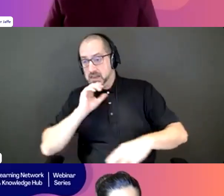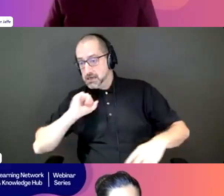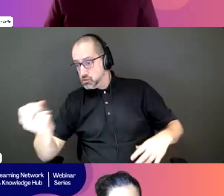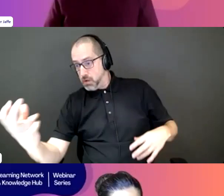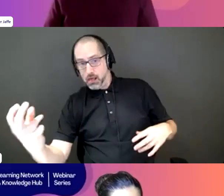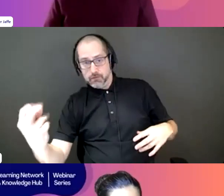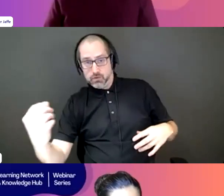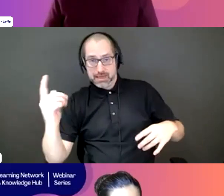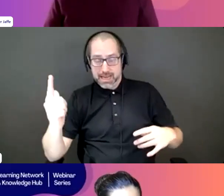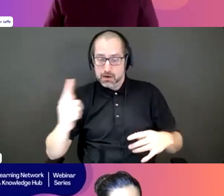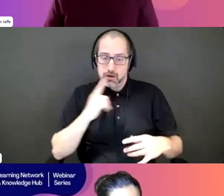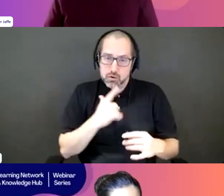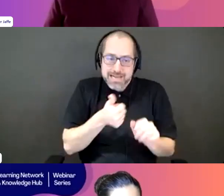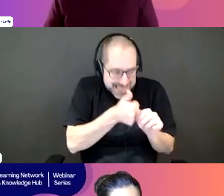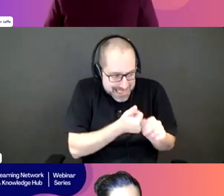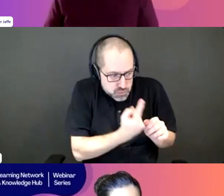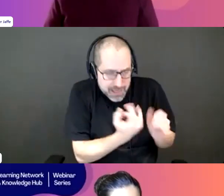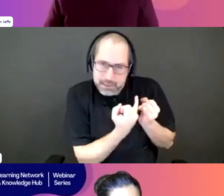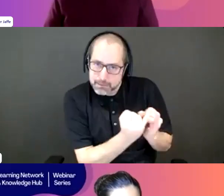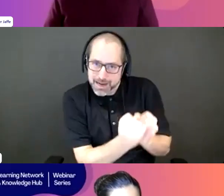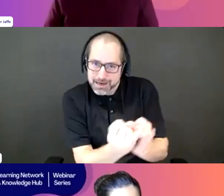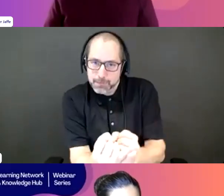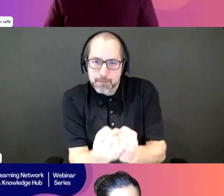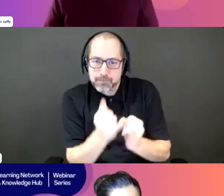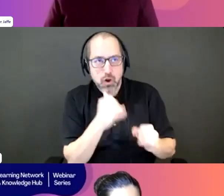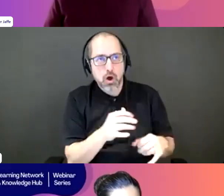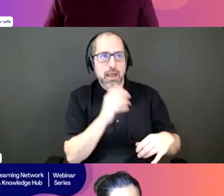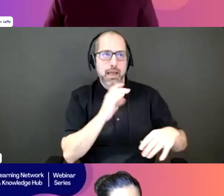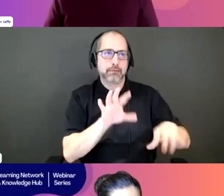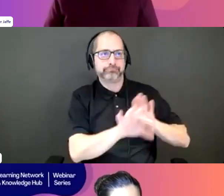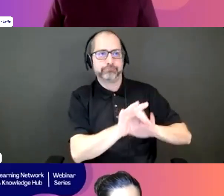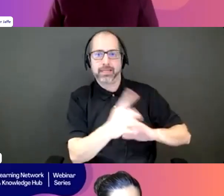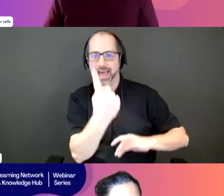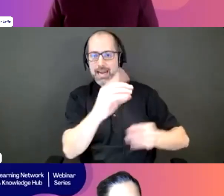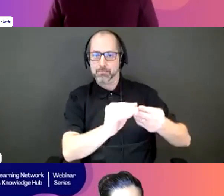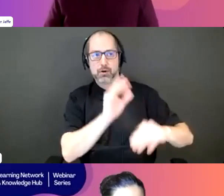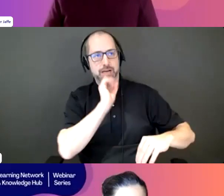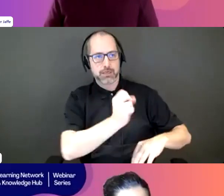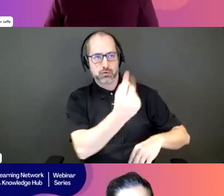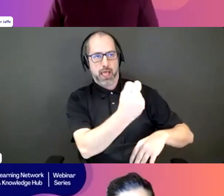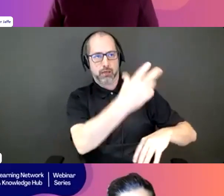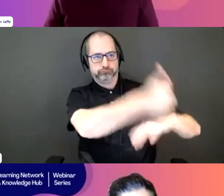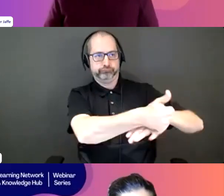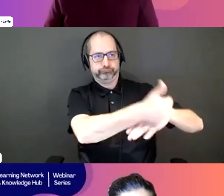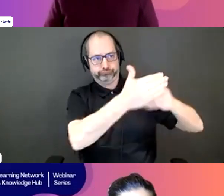pas besoin d'attendre jusqu'à 12 ans et donc ça doit être vraiment au cas par cas et donc